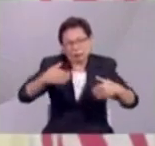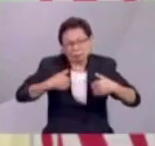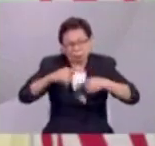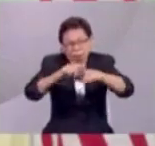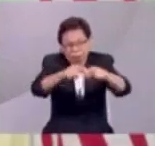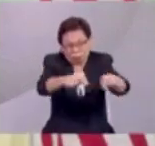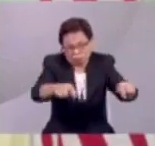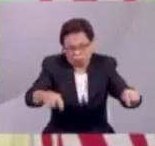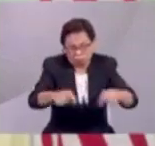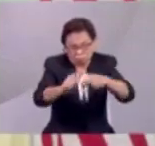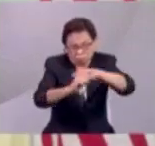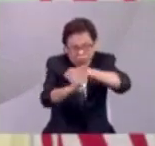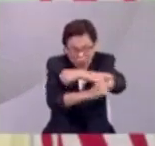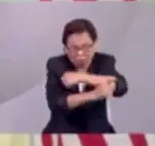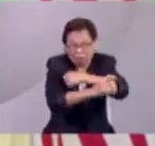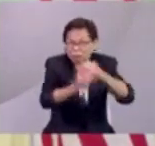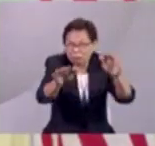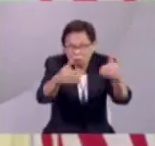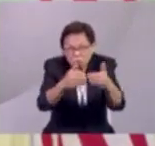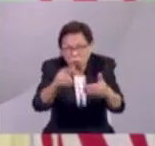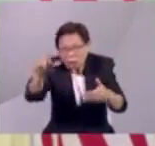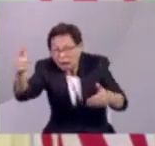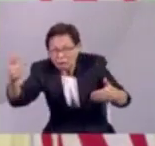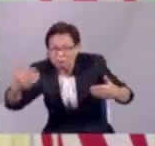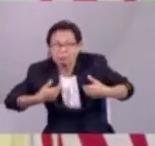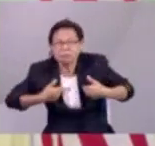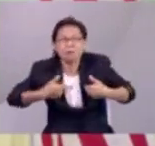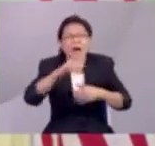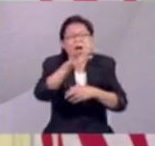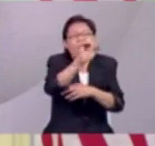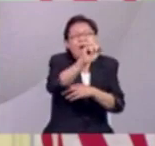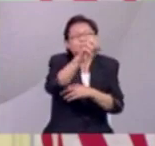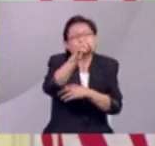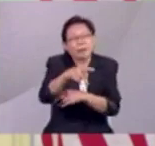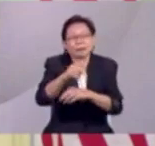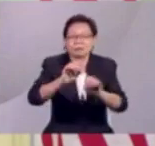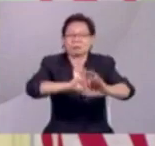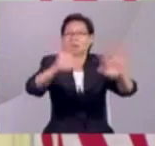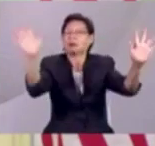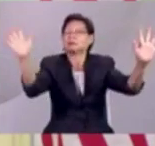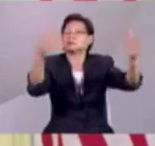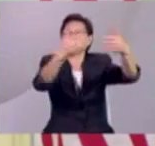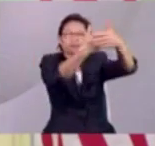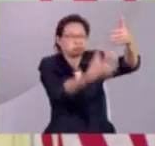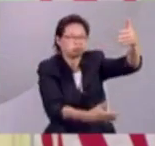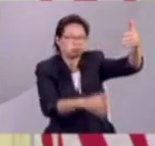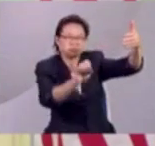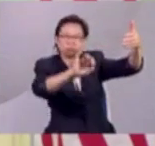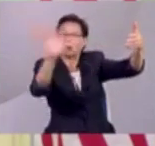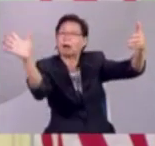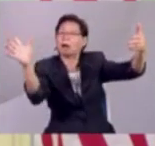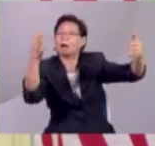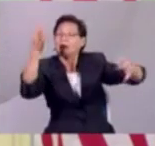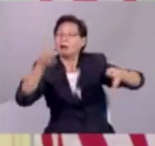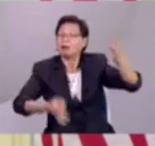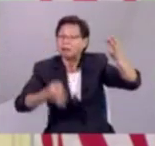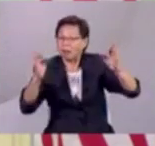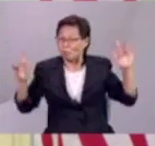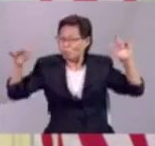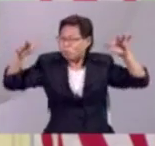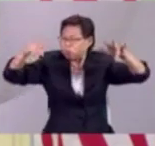SOP yang dikeluarkan oleh kita jelas, iaitu mana-mana tindakan yang boleh menyebabkan perkumpulan